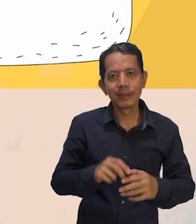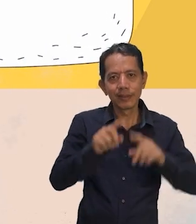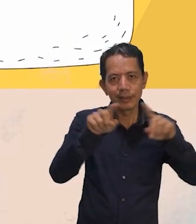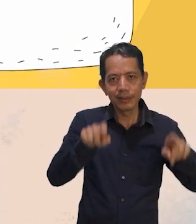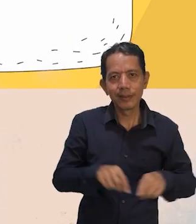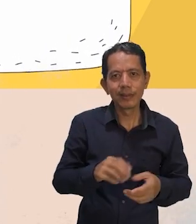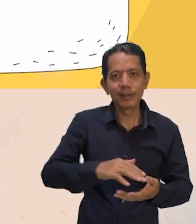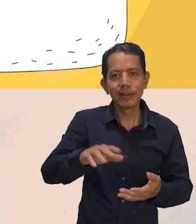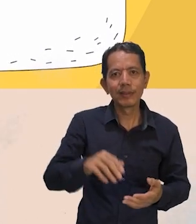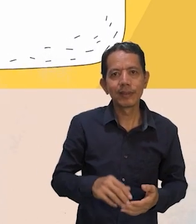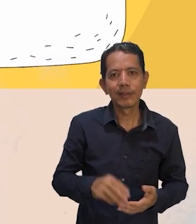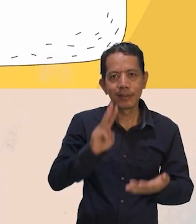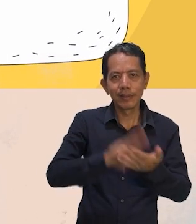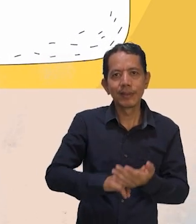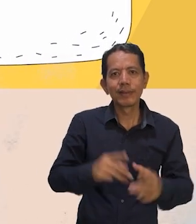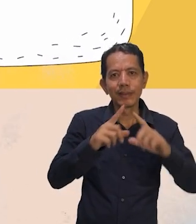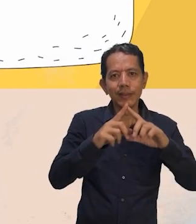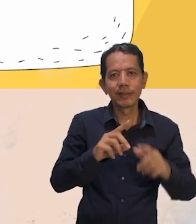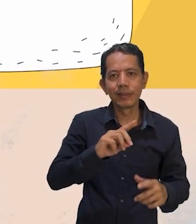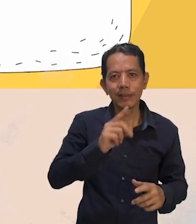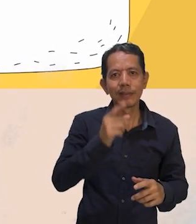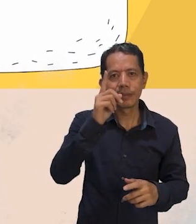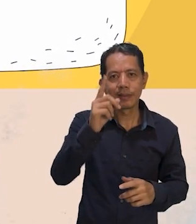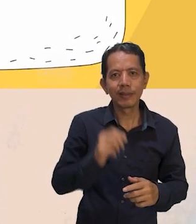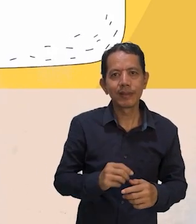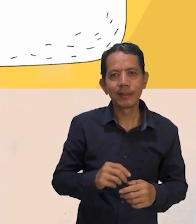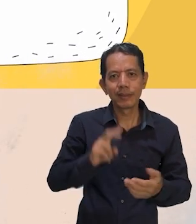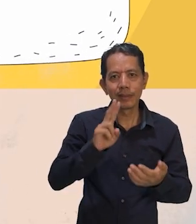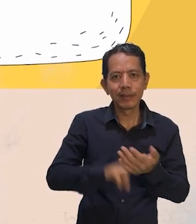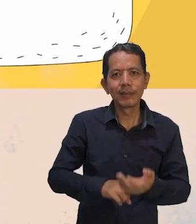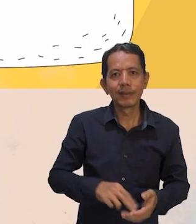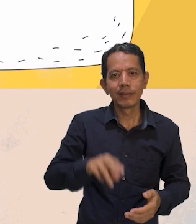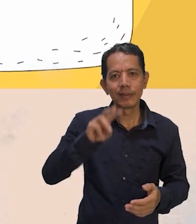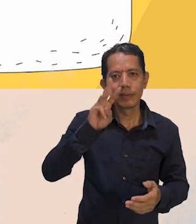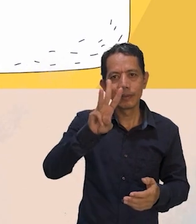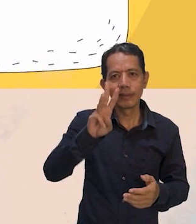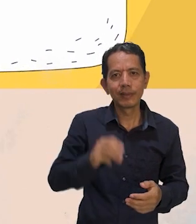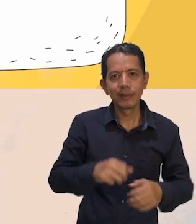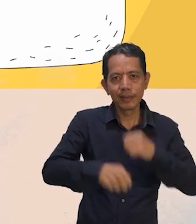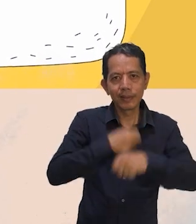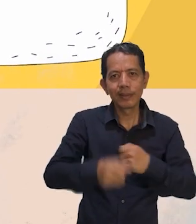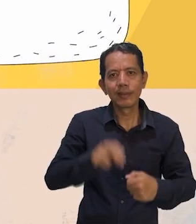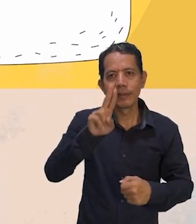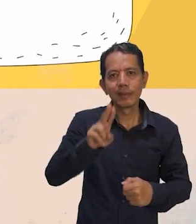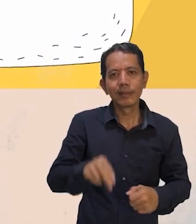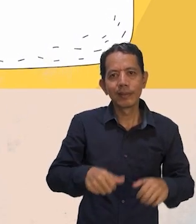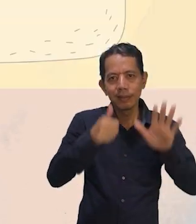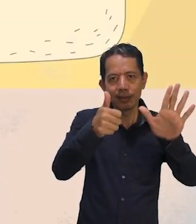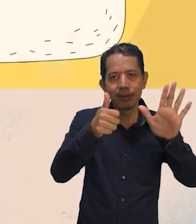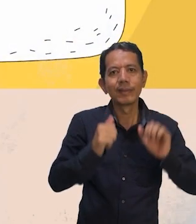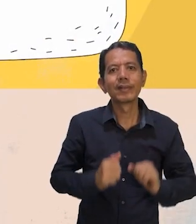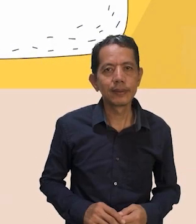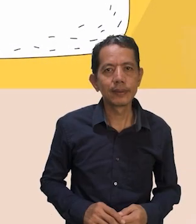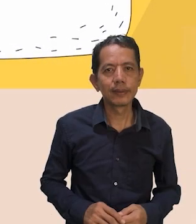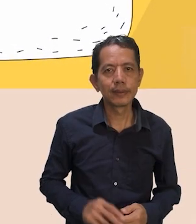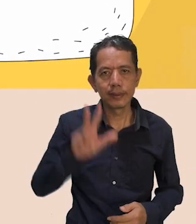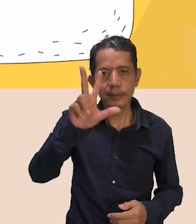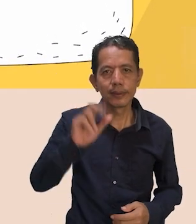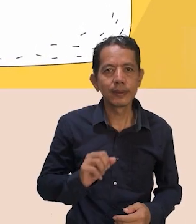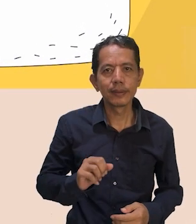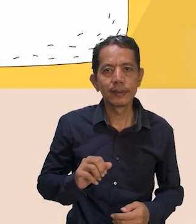Surat Edaran Mahkamah Agung Republik Indonesia Nomor 3 Tahun 2016.